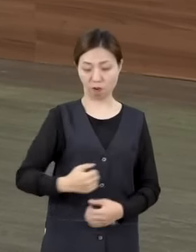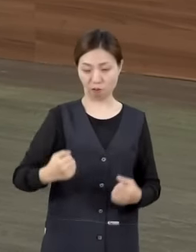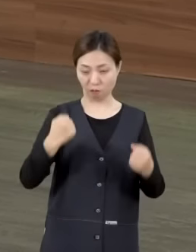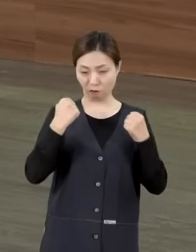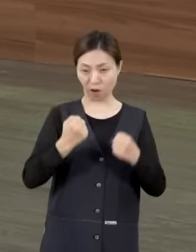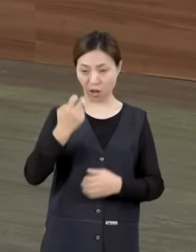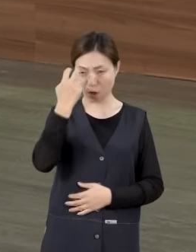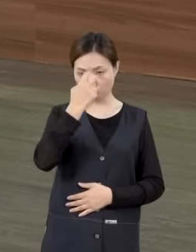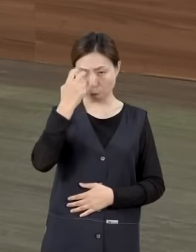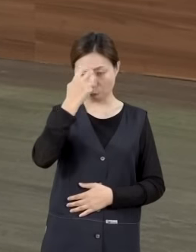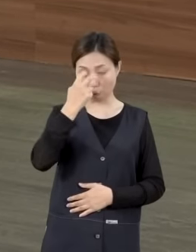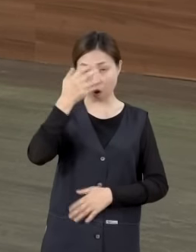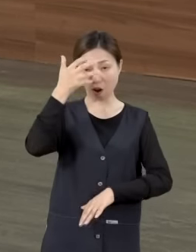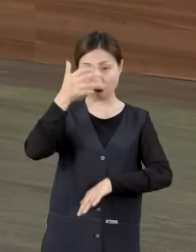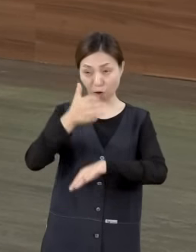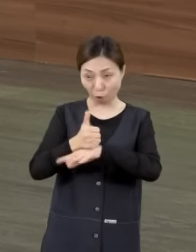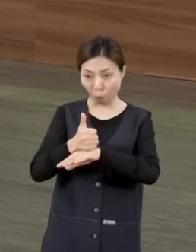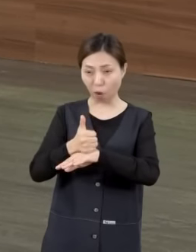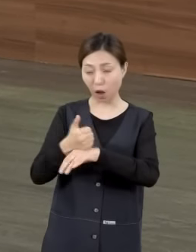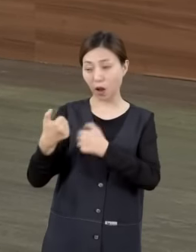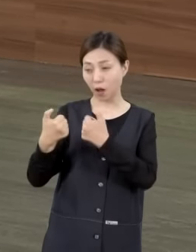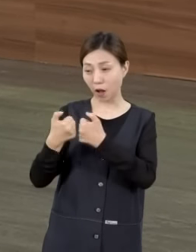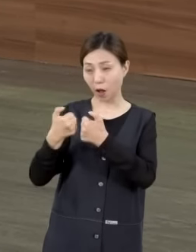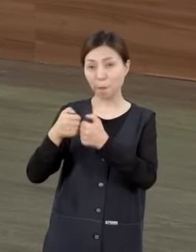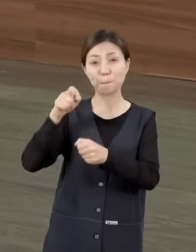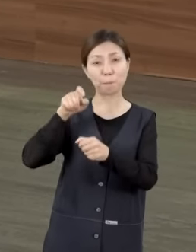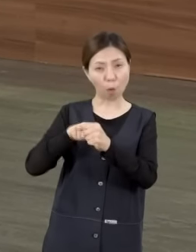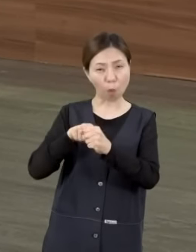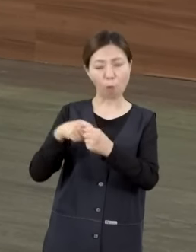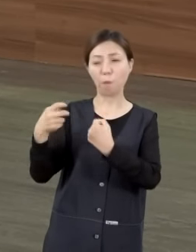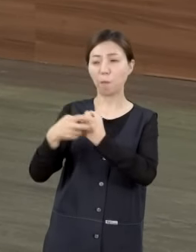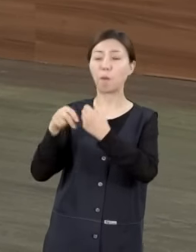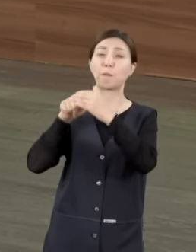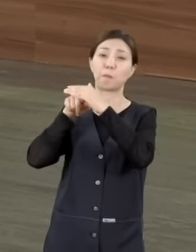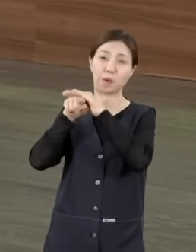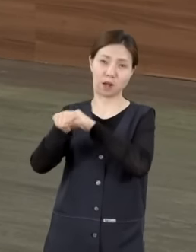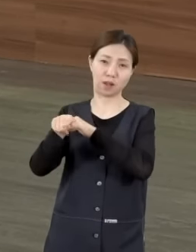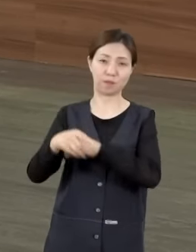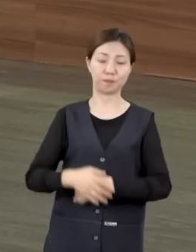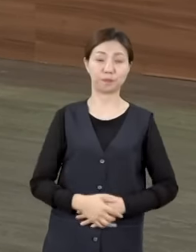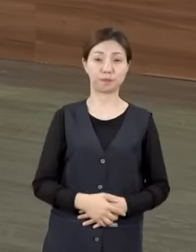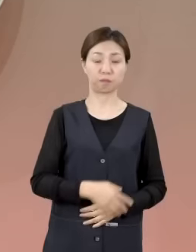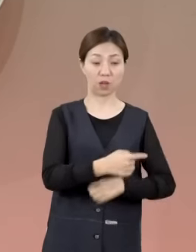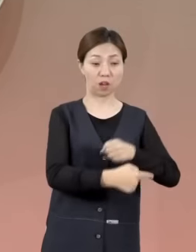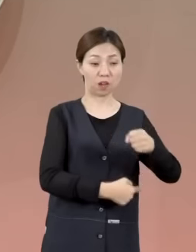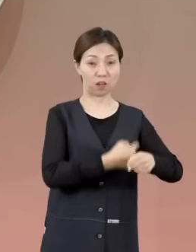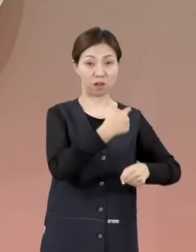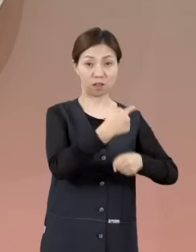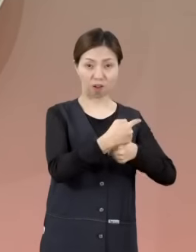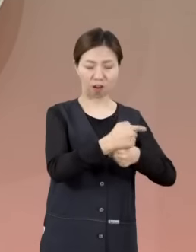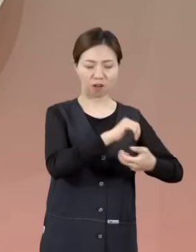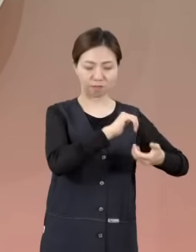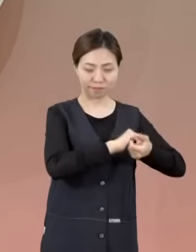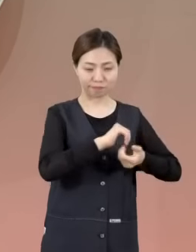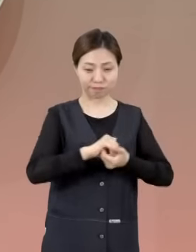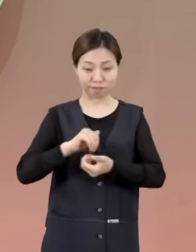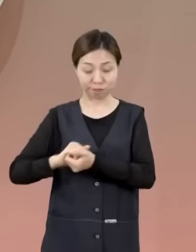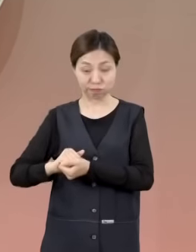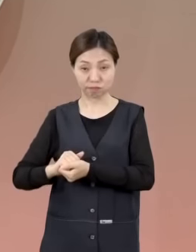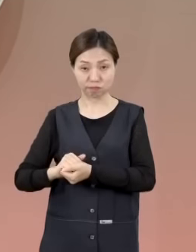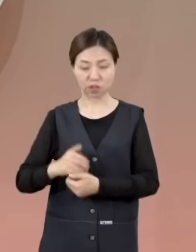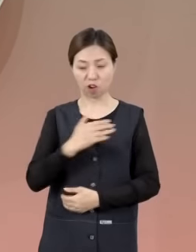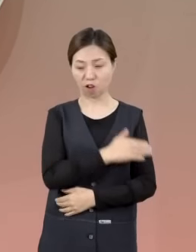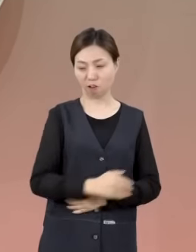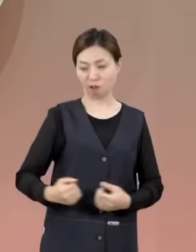건강 검진 결과를 듣기 위해 병원에 찾아갔습니다 꾸준히 검강